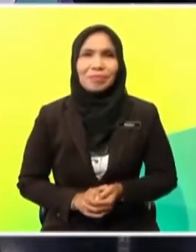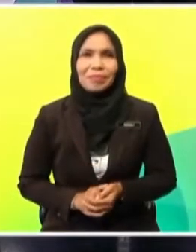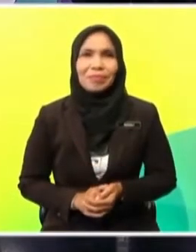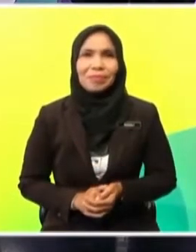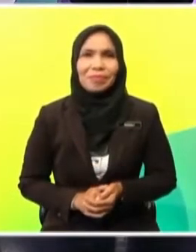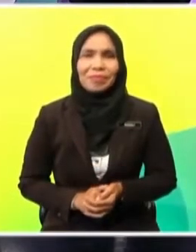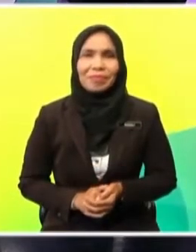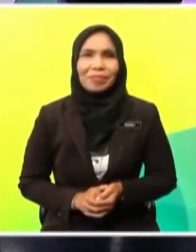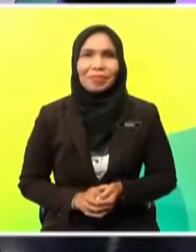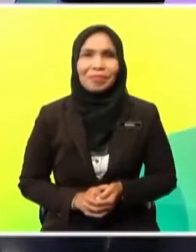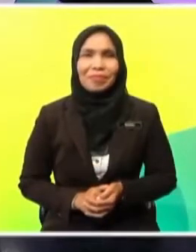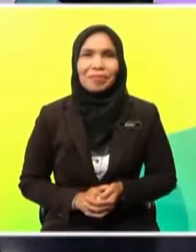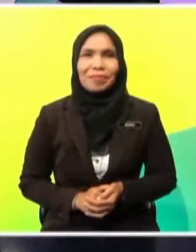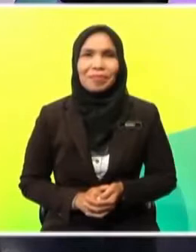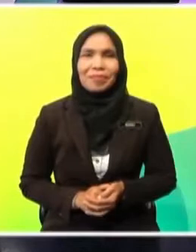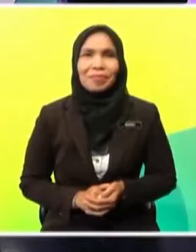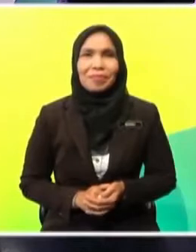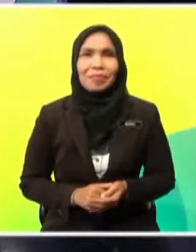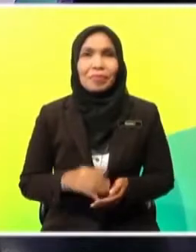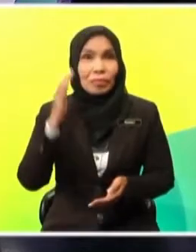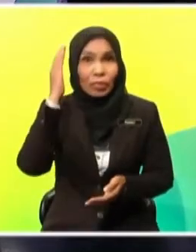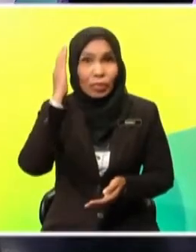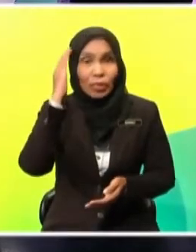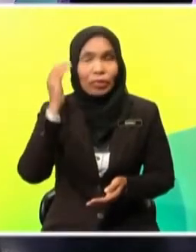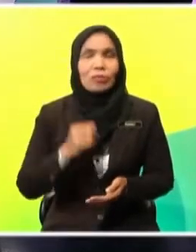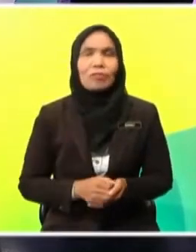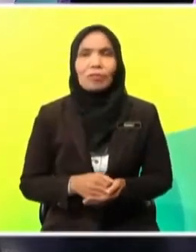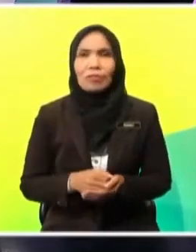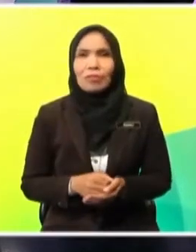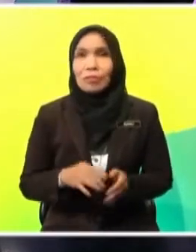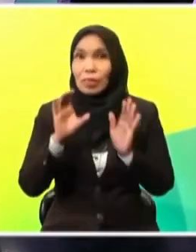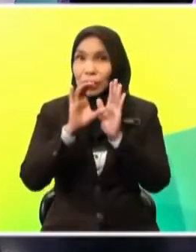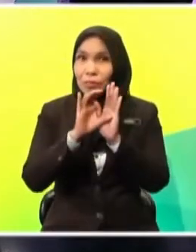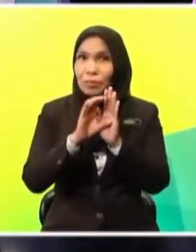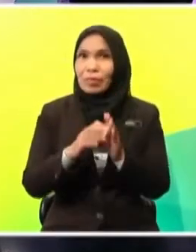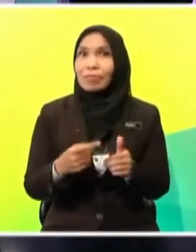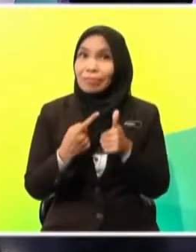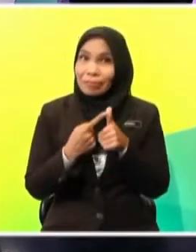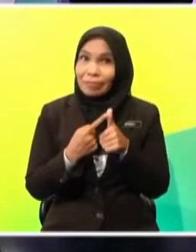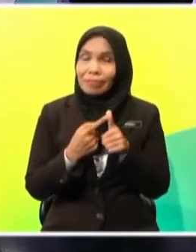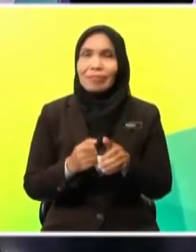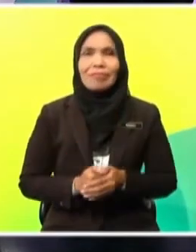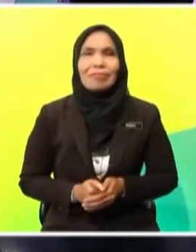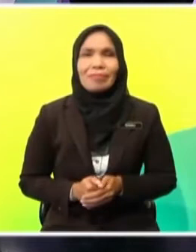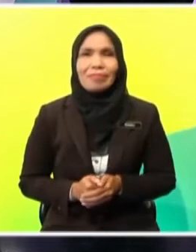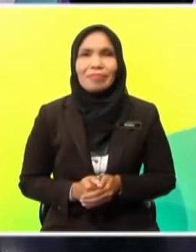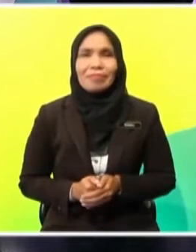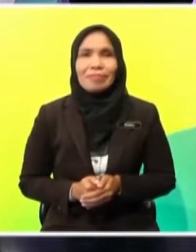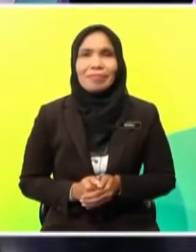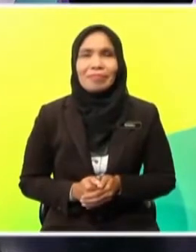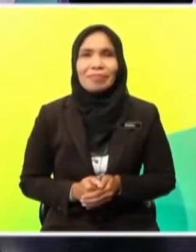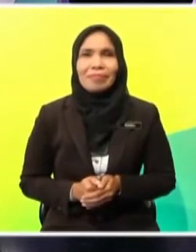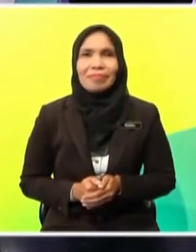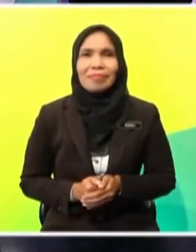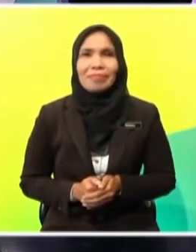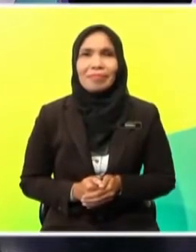kyuusen aktanya kayu Hai agak letak hiu tahu tak Apakah gempa yang pertama ini Tak silap kayu yuk